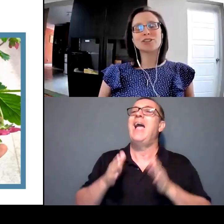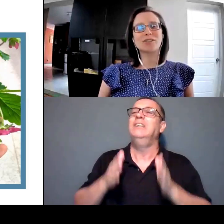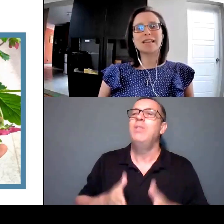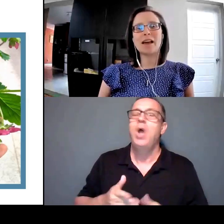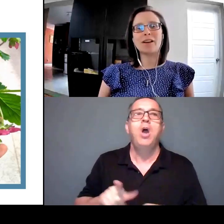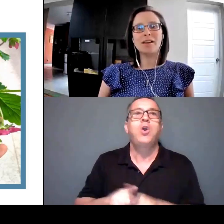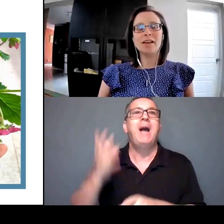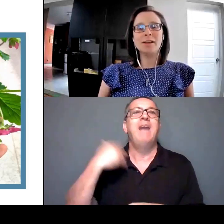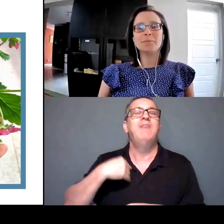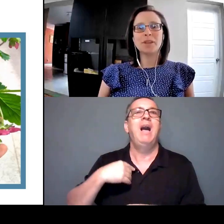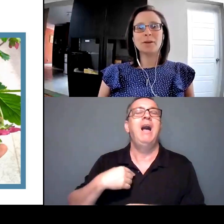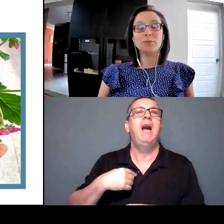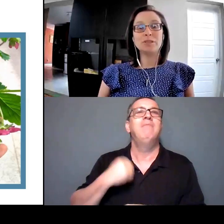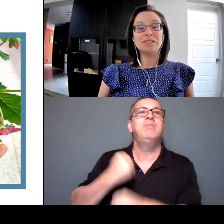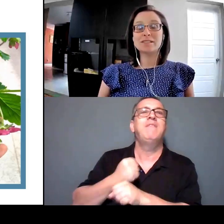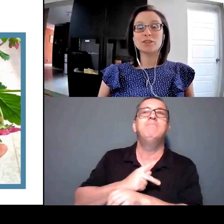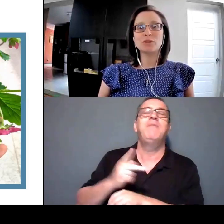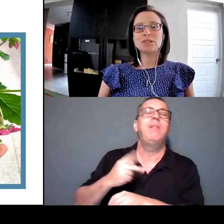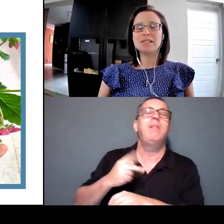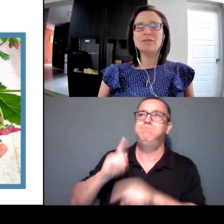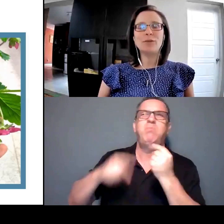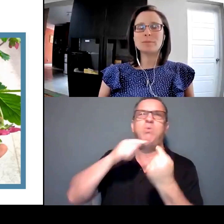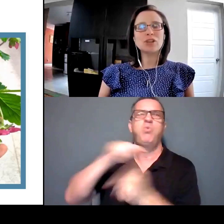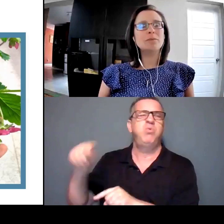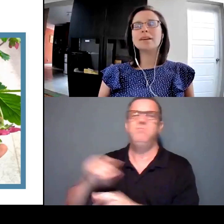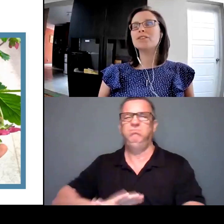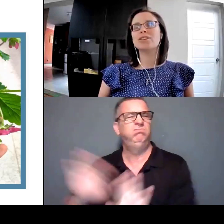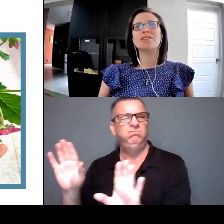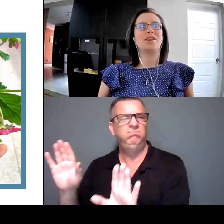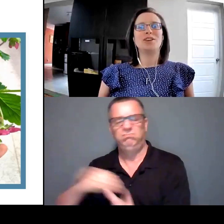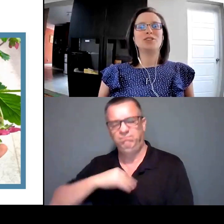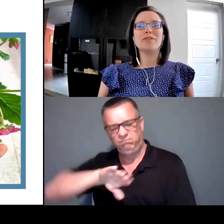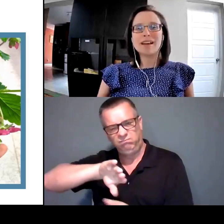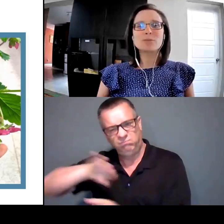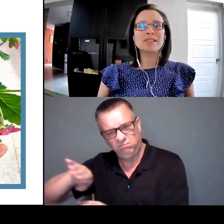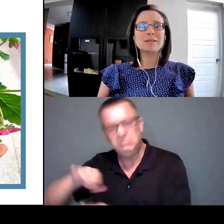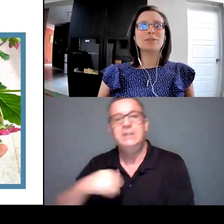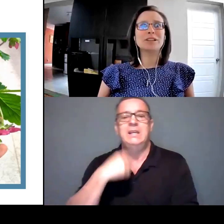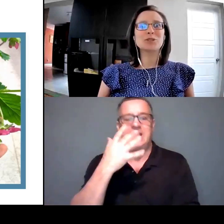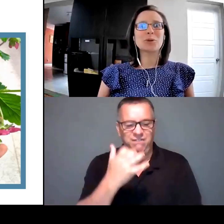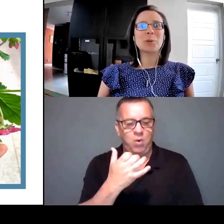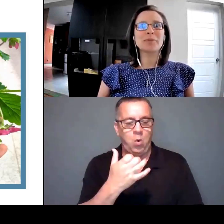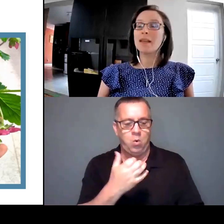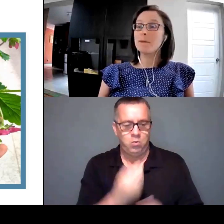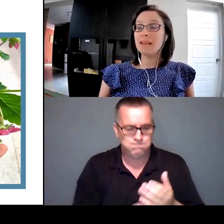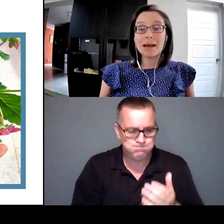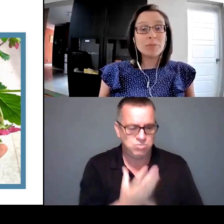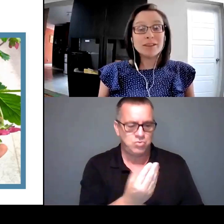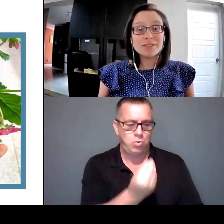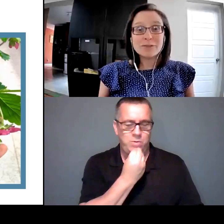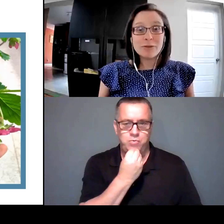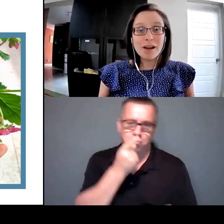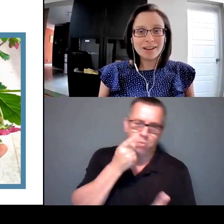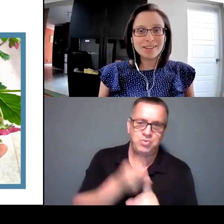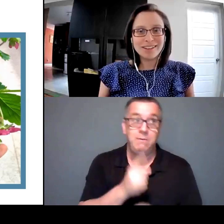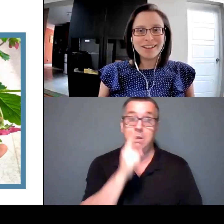carrière que je faisais avant. Puis c'est ça, je me suis dit, il faut absolument que je fasse pousser de la nourriture. Et là-bas, il